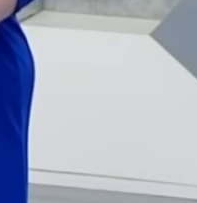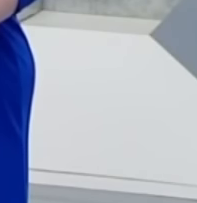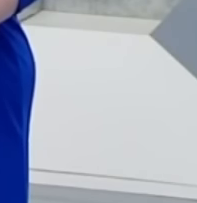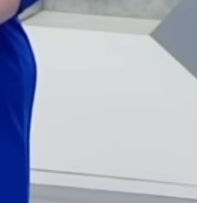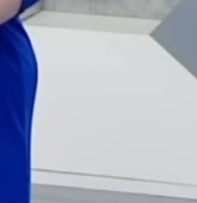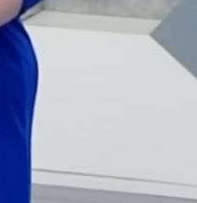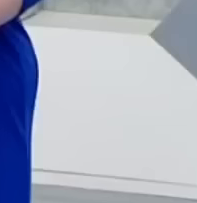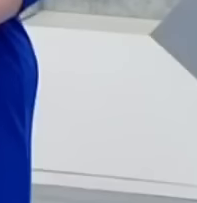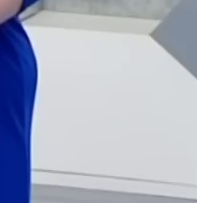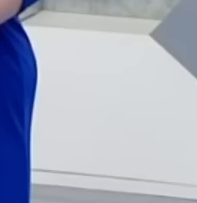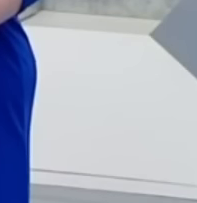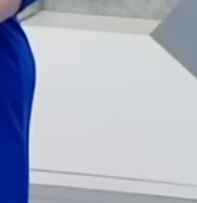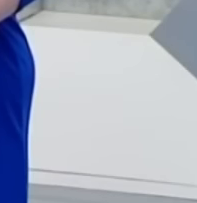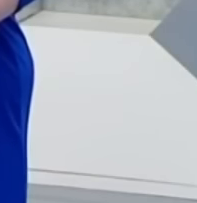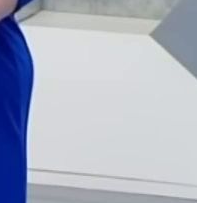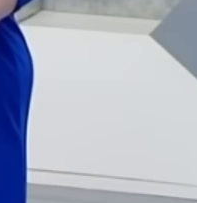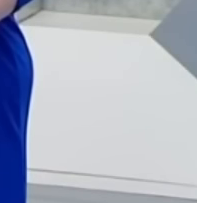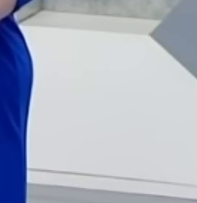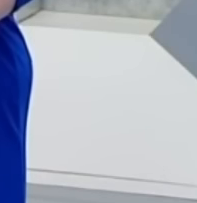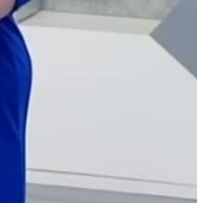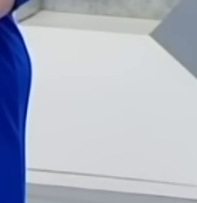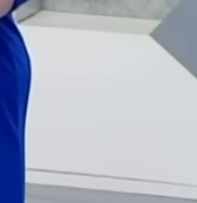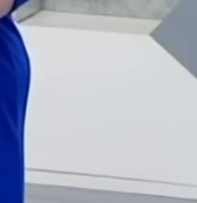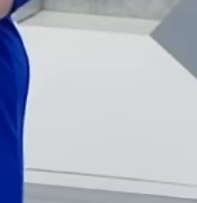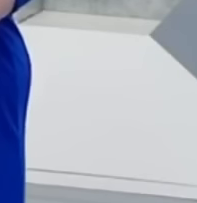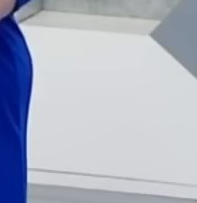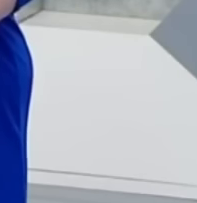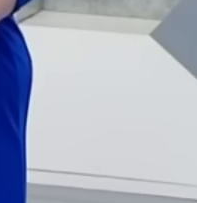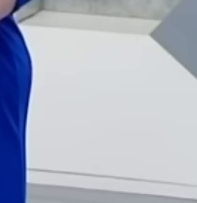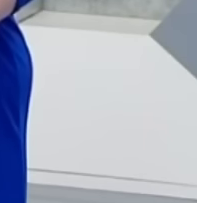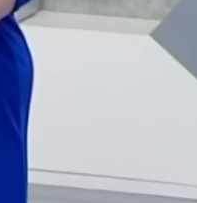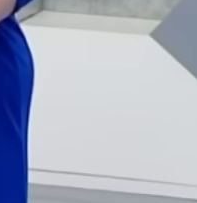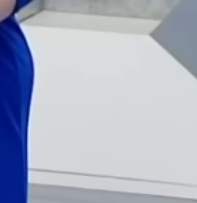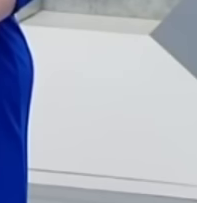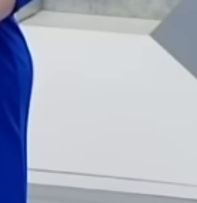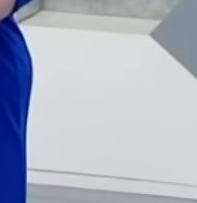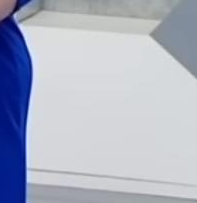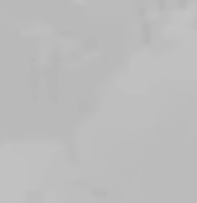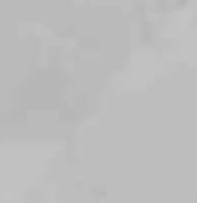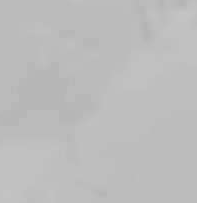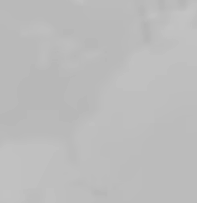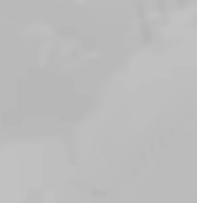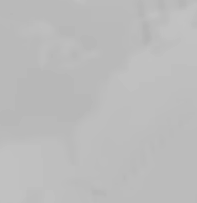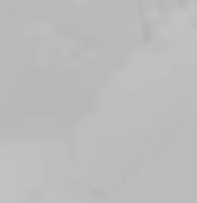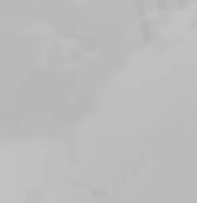GMA Pinoy TV at sa www.gmanews.tv.